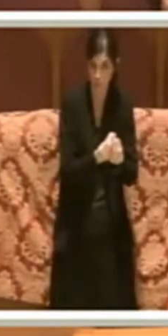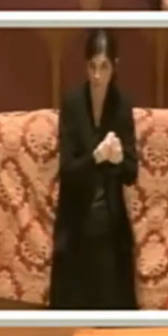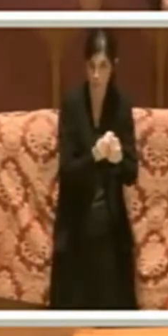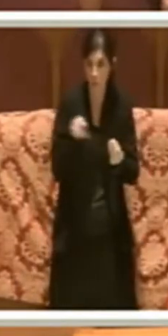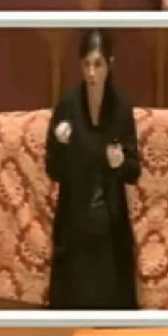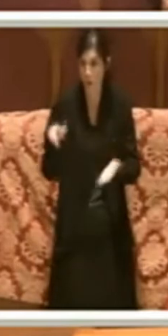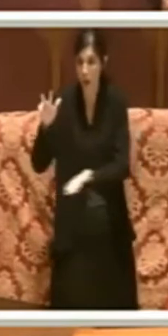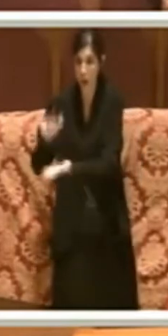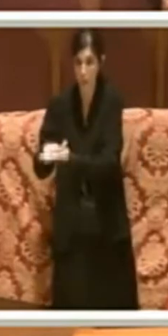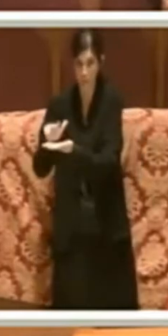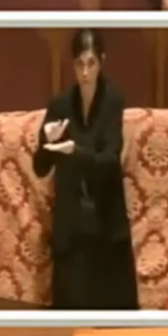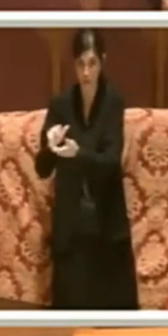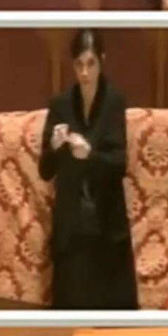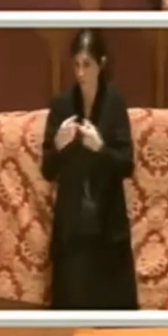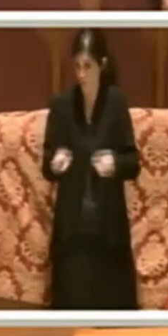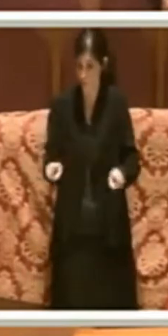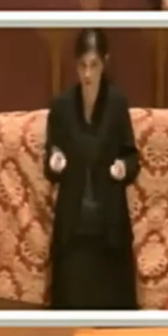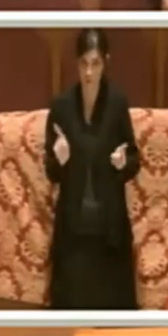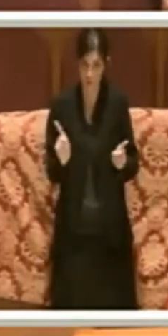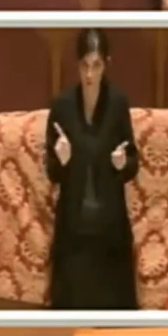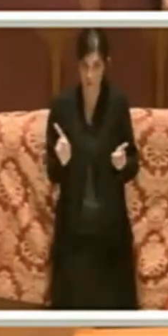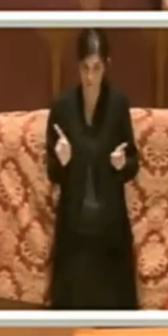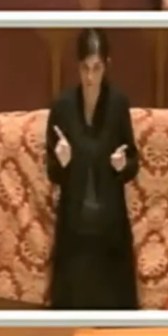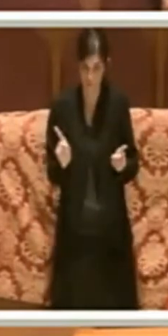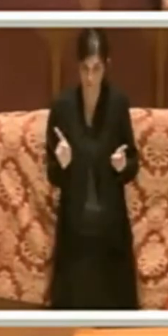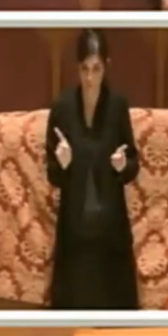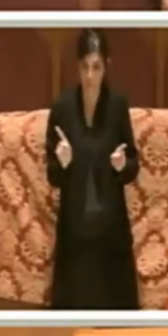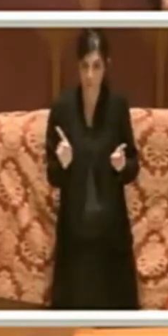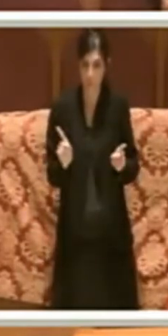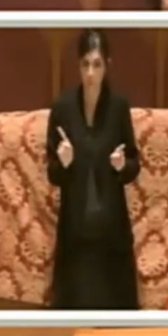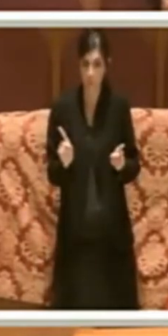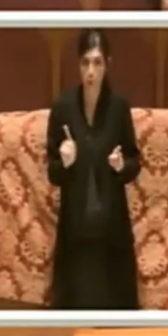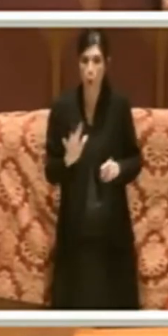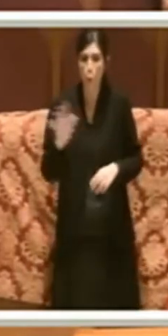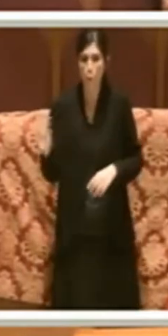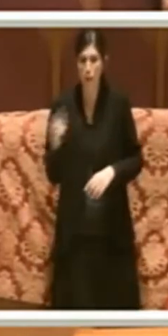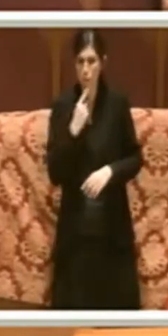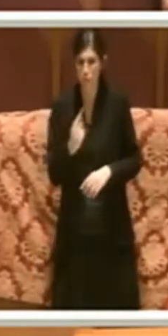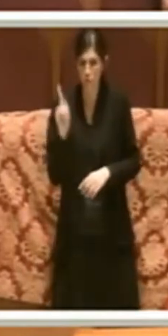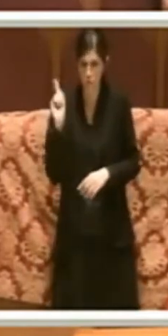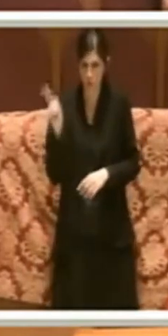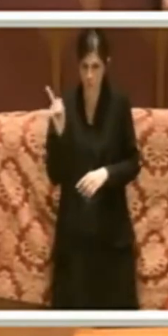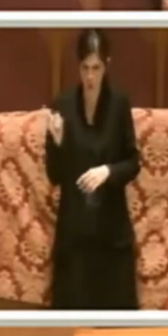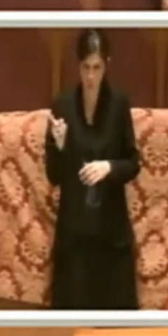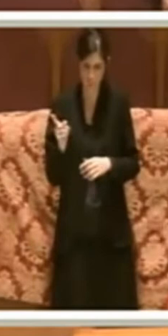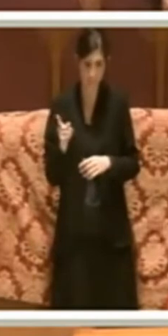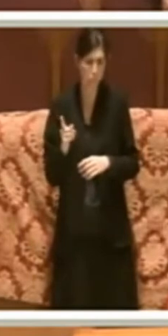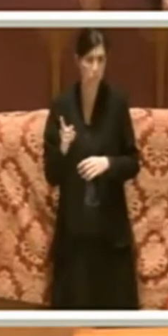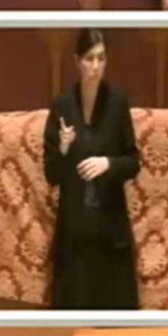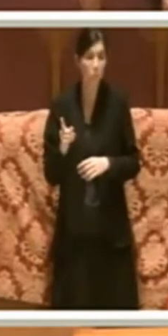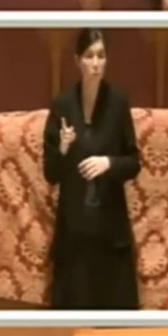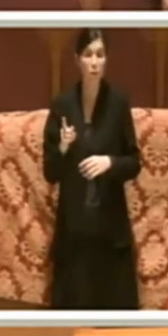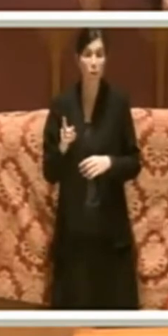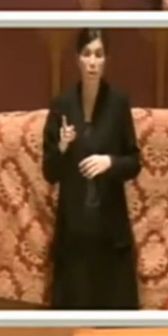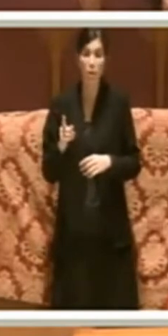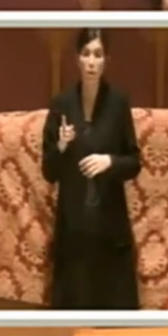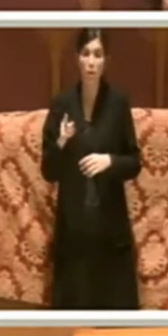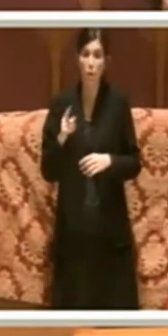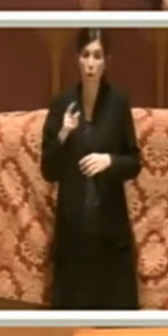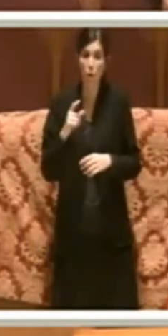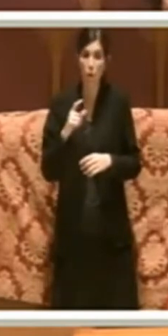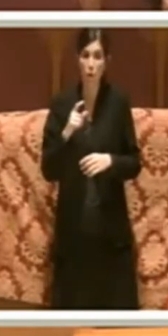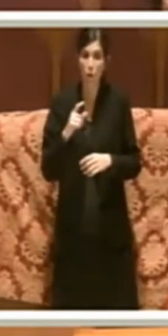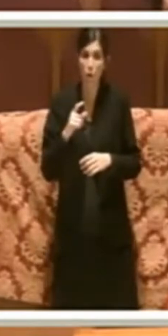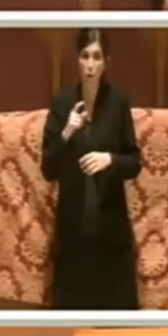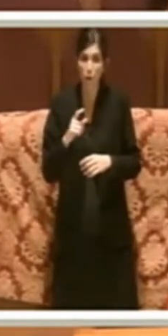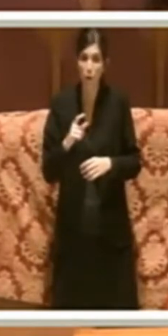differenze. L'altra cosa che ci dice, attenzione, che nel momento in cui esistono delle partite che